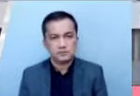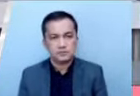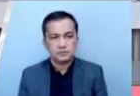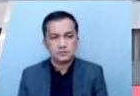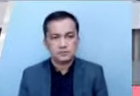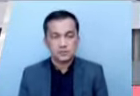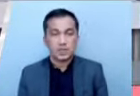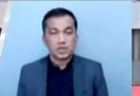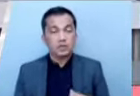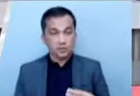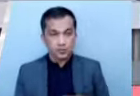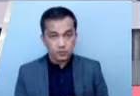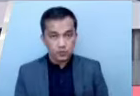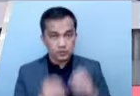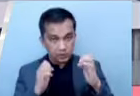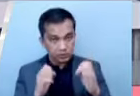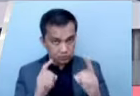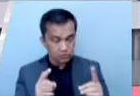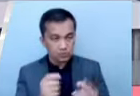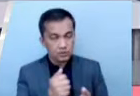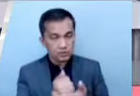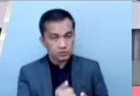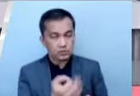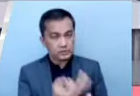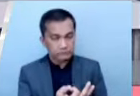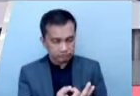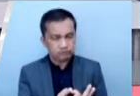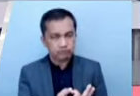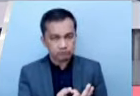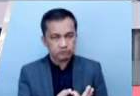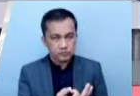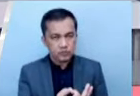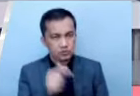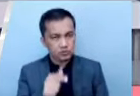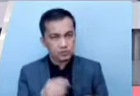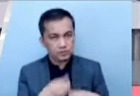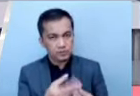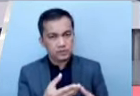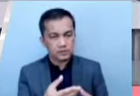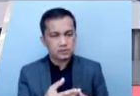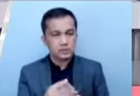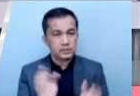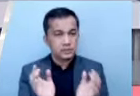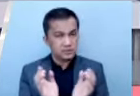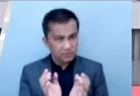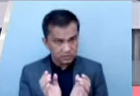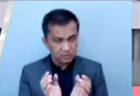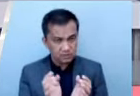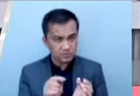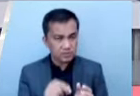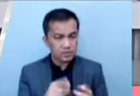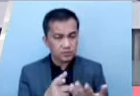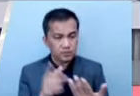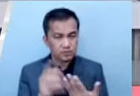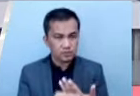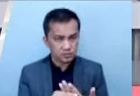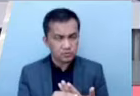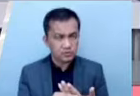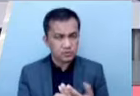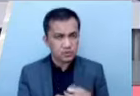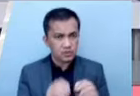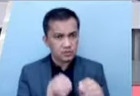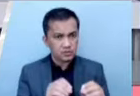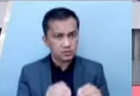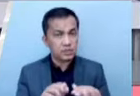Bukod sa edukasyon, tulong pinansyal din ang layong ibigay ng DSWD sa programa nitong magtuturo sa mga